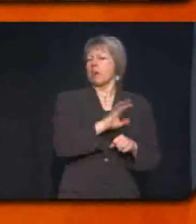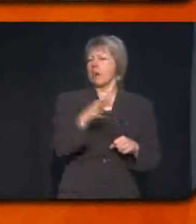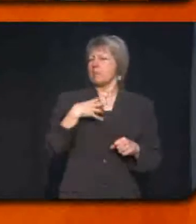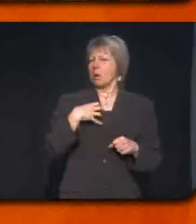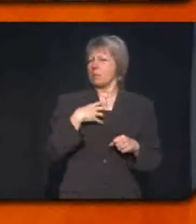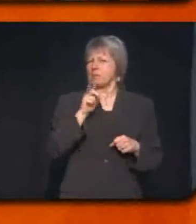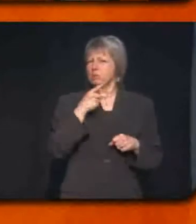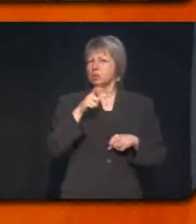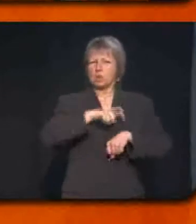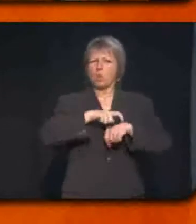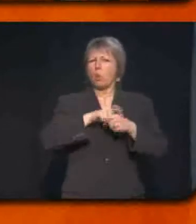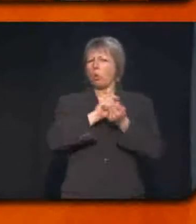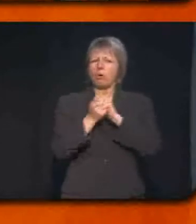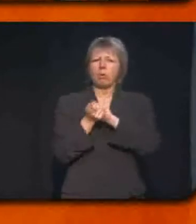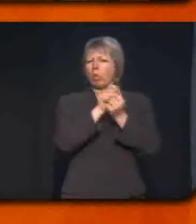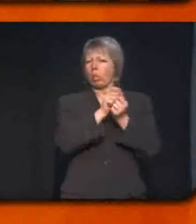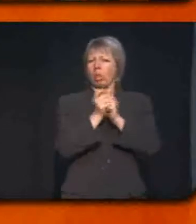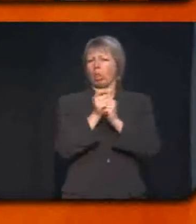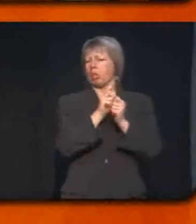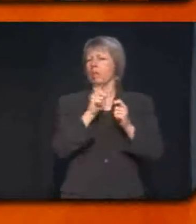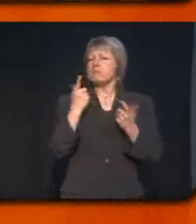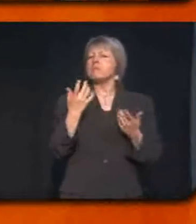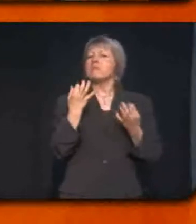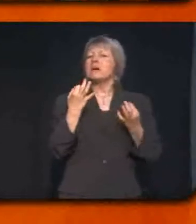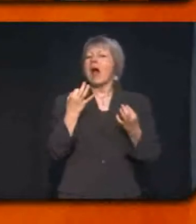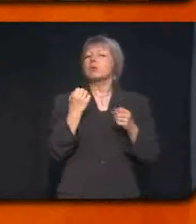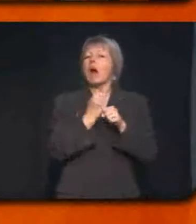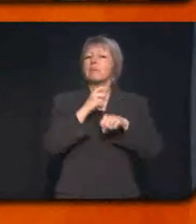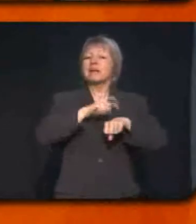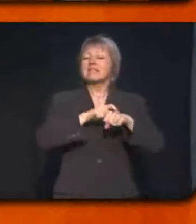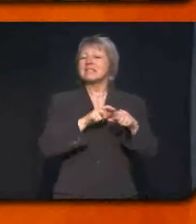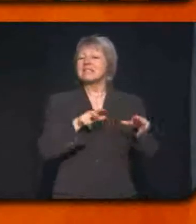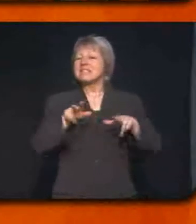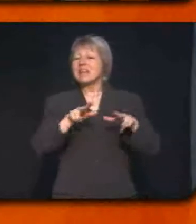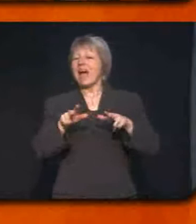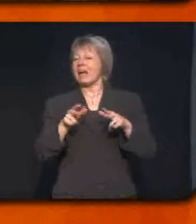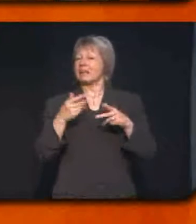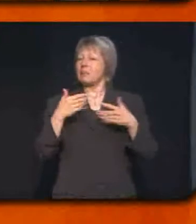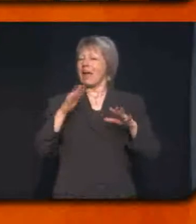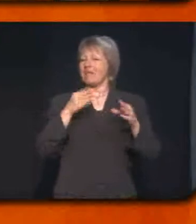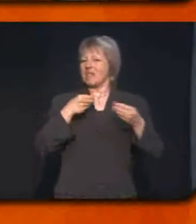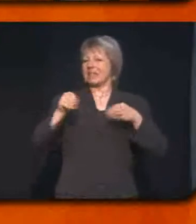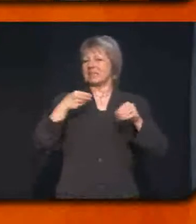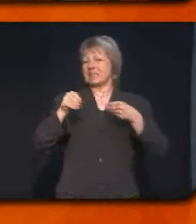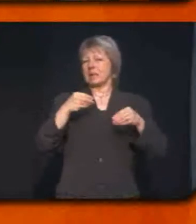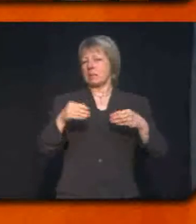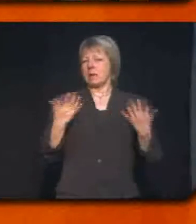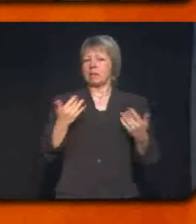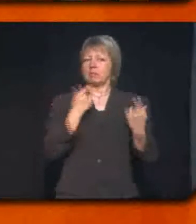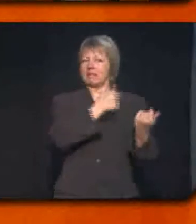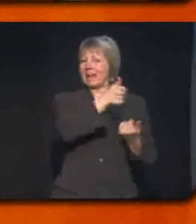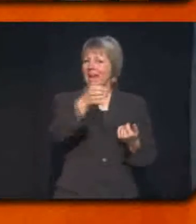dazu muss man nicht die Uhr umstellen dazu muss man flexible Arbeitszeitregelung machen dass jeder so machen kann wie das möchte